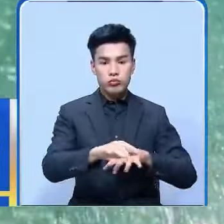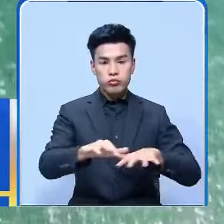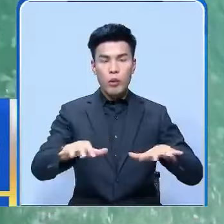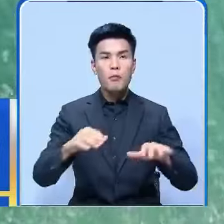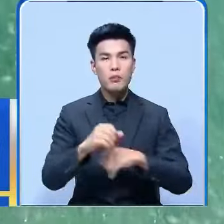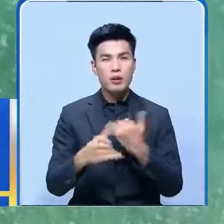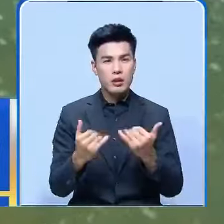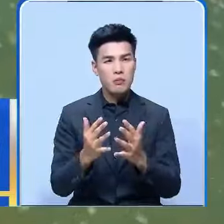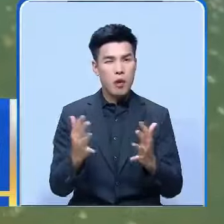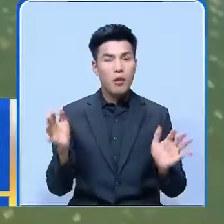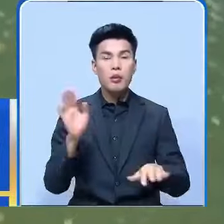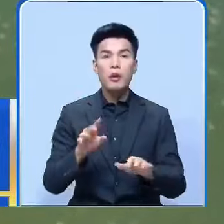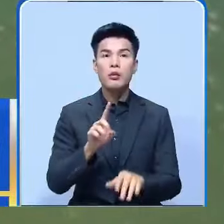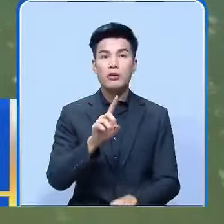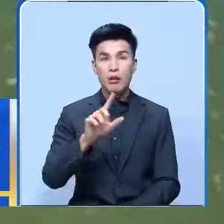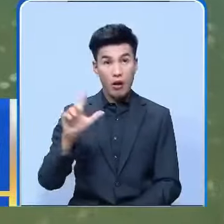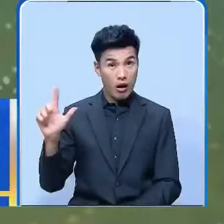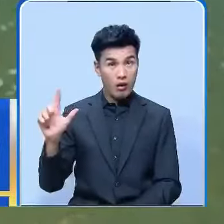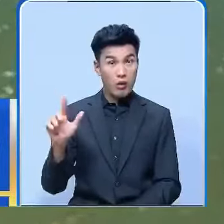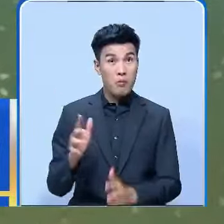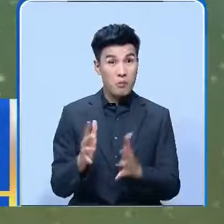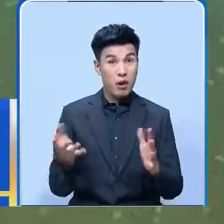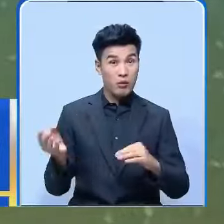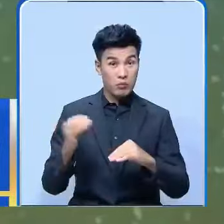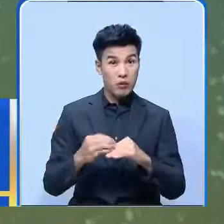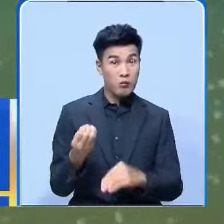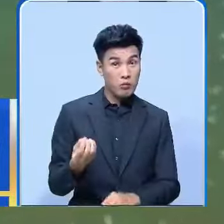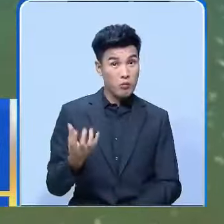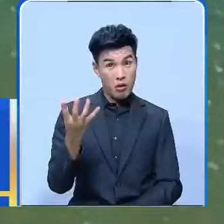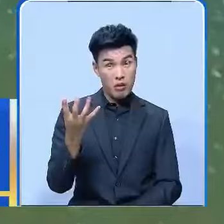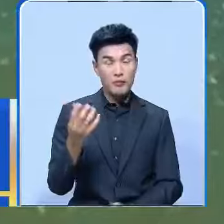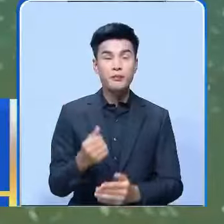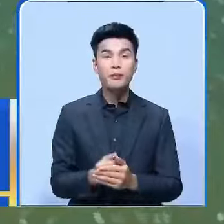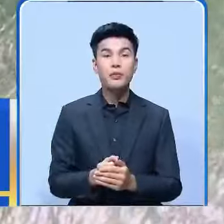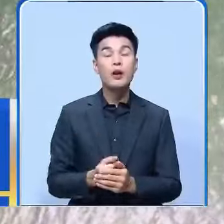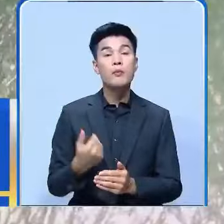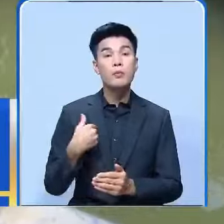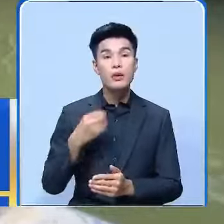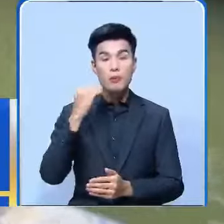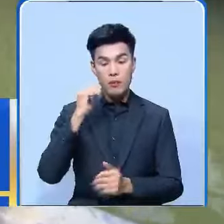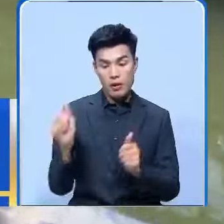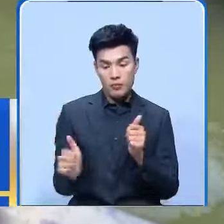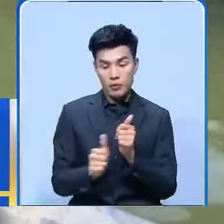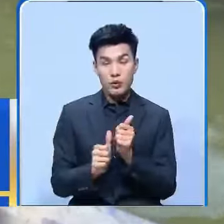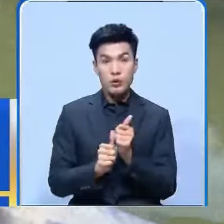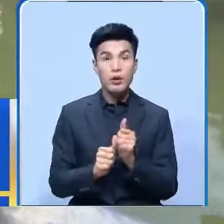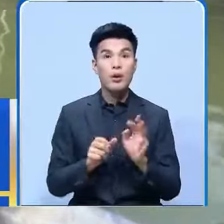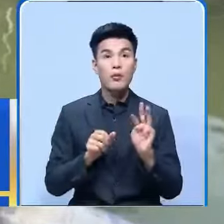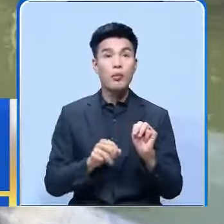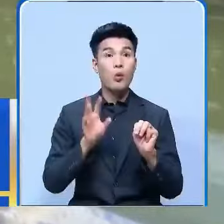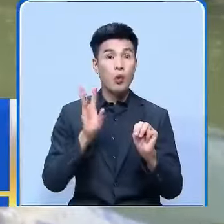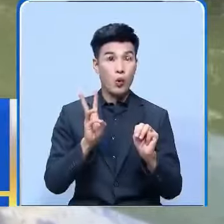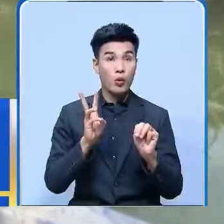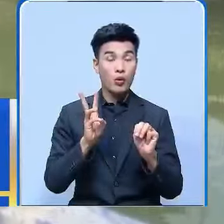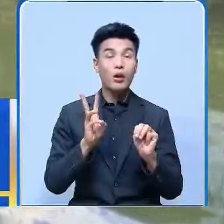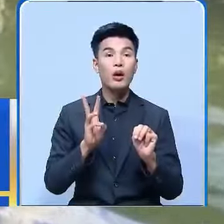จะมีมากกว่า1ล้านตัวและมันมากกว่าทุกปีด้วยนายสัญญาคุ้มปรีผู้ช่วยผู้ใหญ่บ้านหมู่ที่6บ้านคลองกวาง